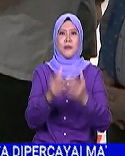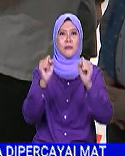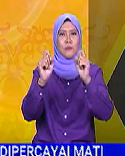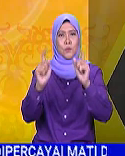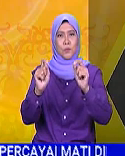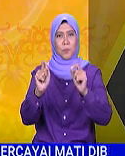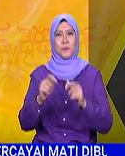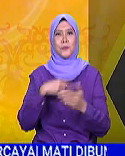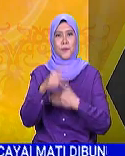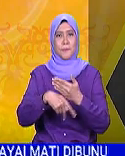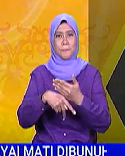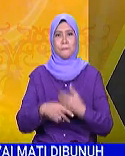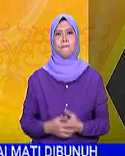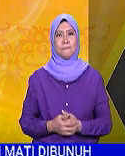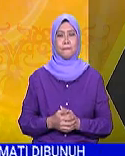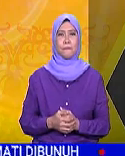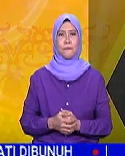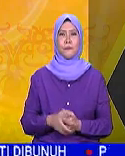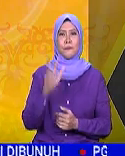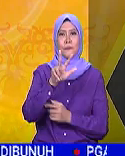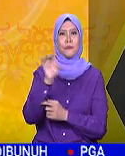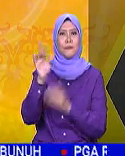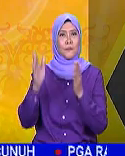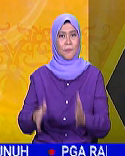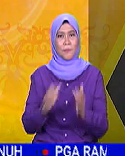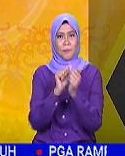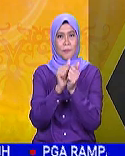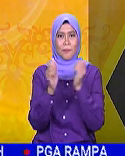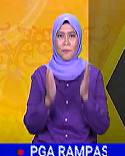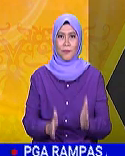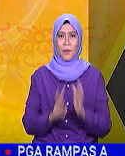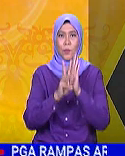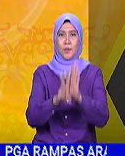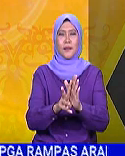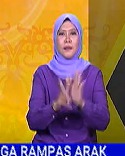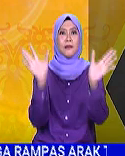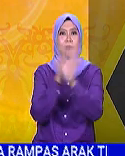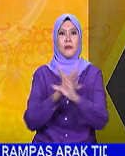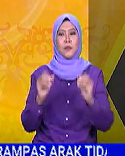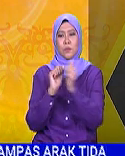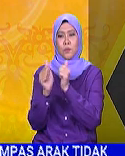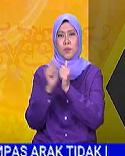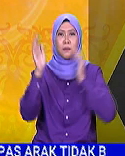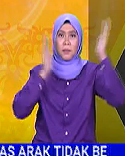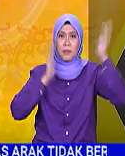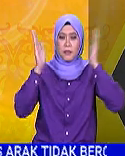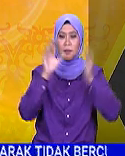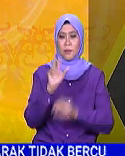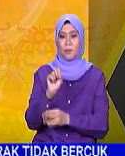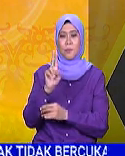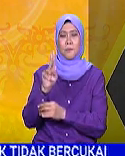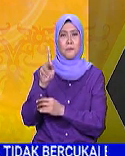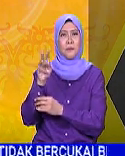ini Hai 38 orang atlet yang bakal mewakili cowok dalam sukan Malaysia Sukma di